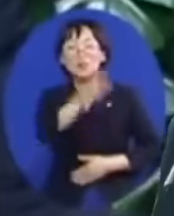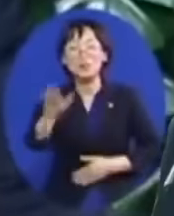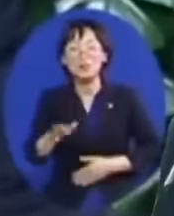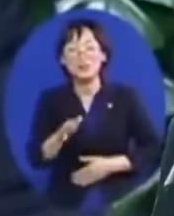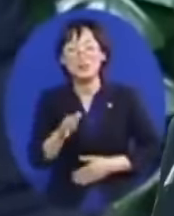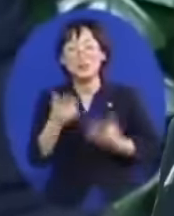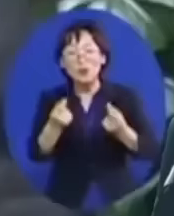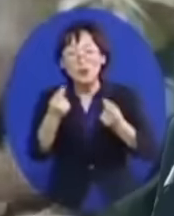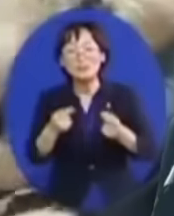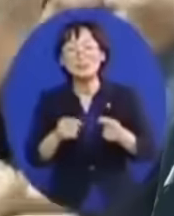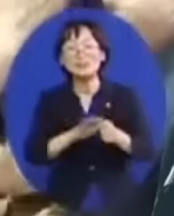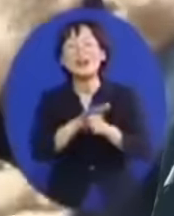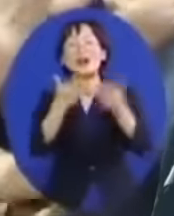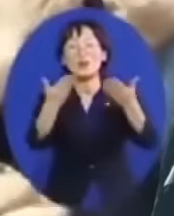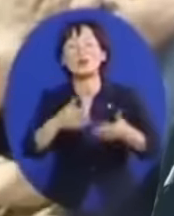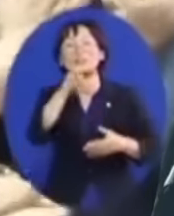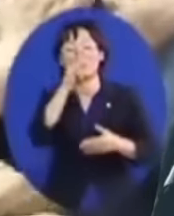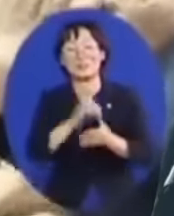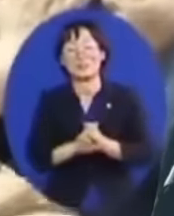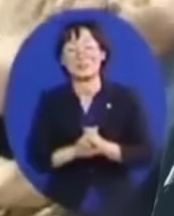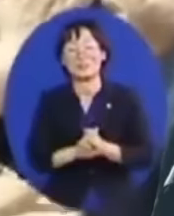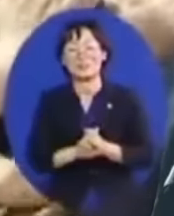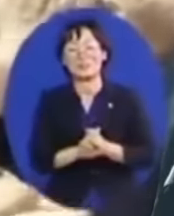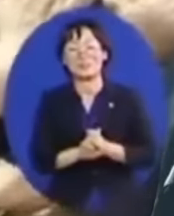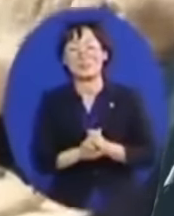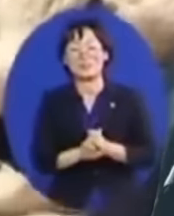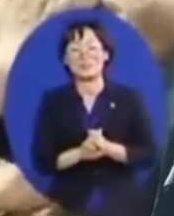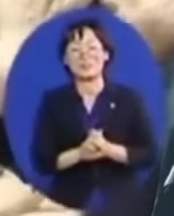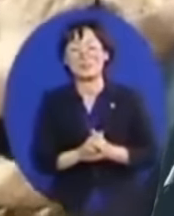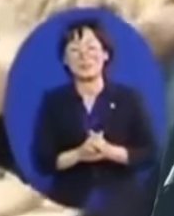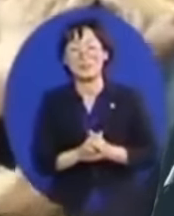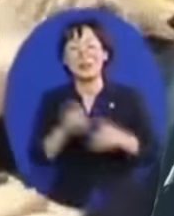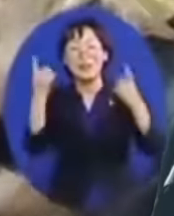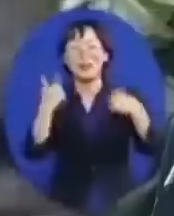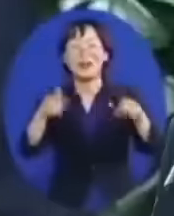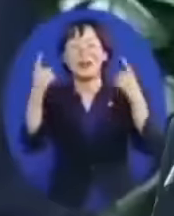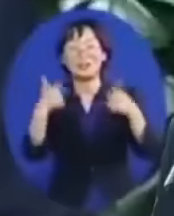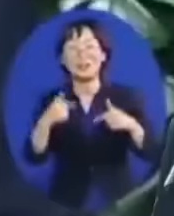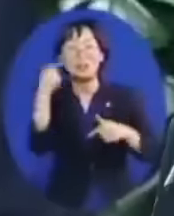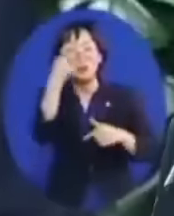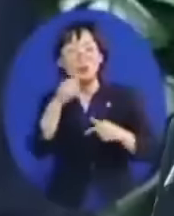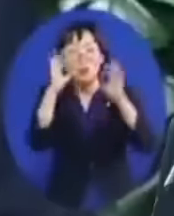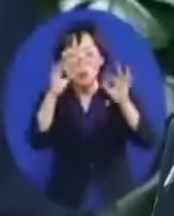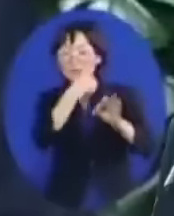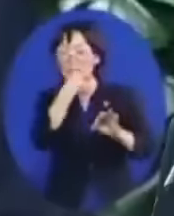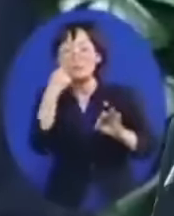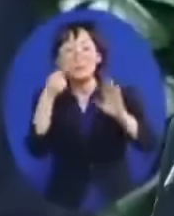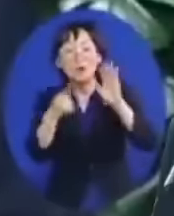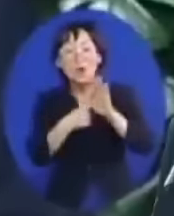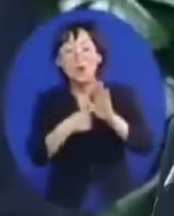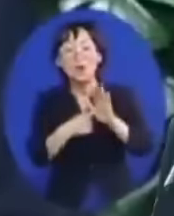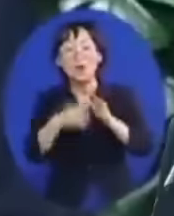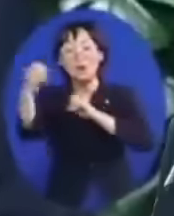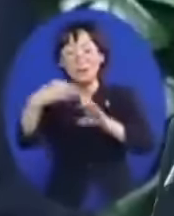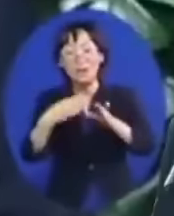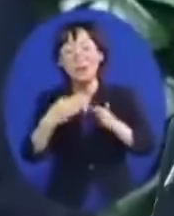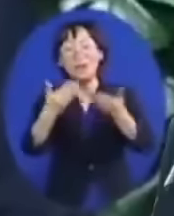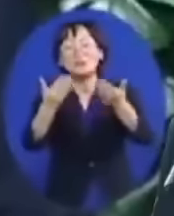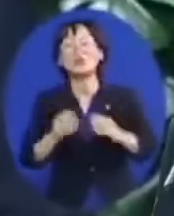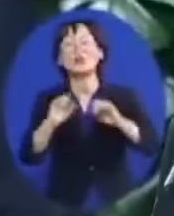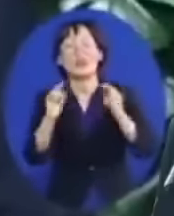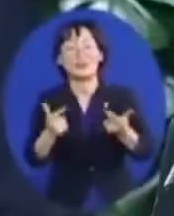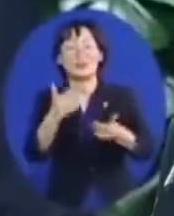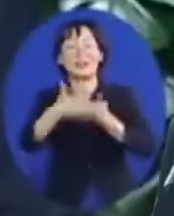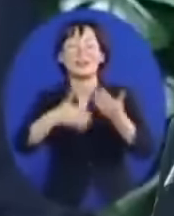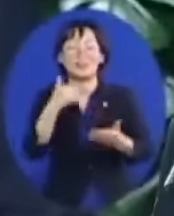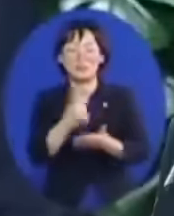하나님이 우리를 들러 사고 있는 것입니다. 항상 눈에 보이는 증거가 나타나야 응답이 온 것이 아닙니다.